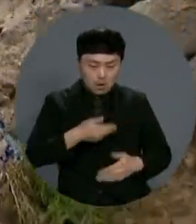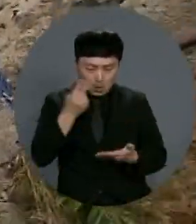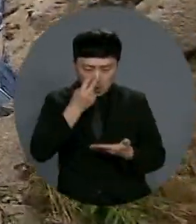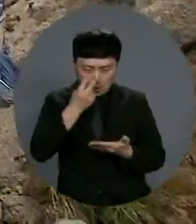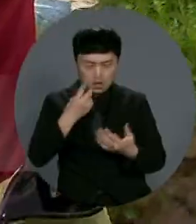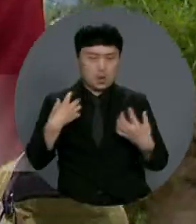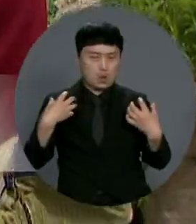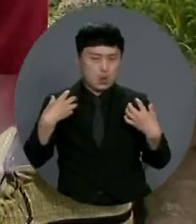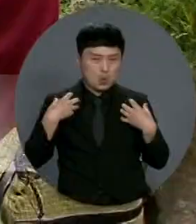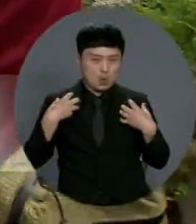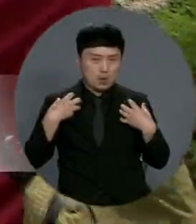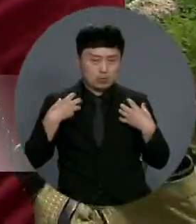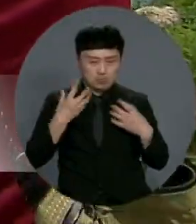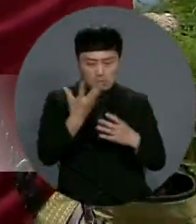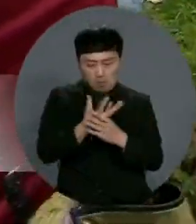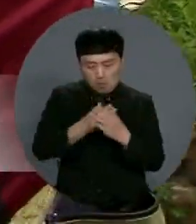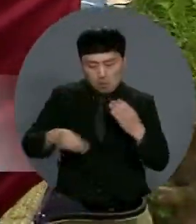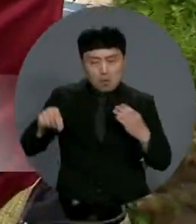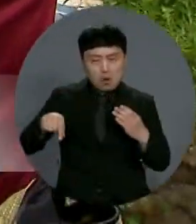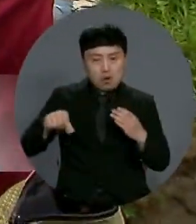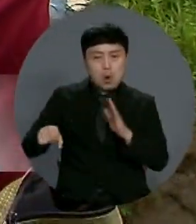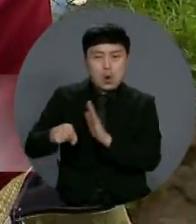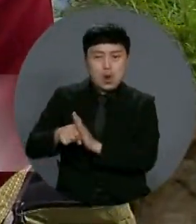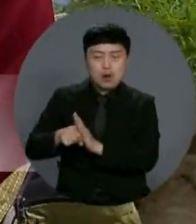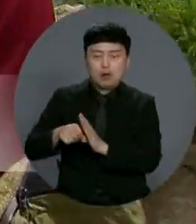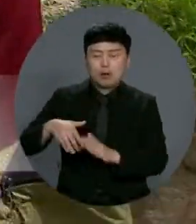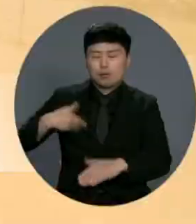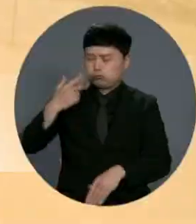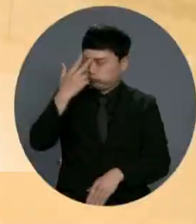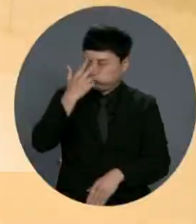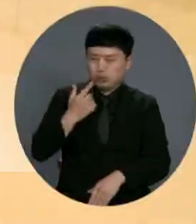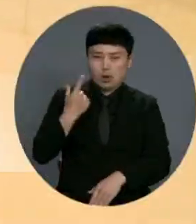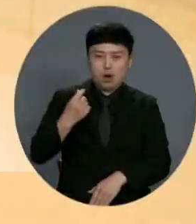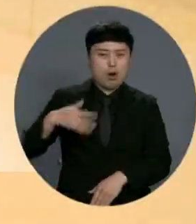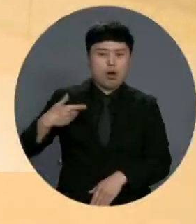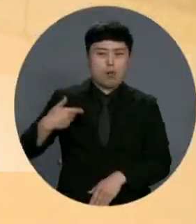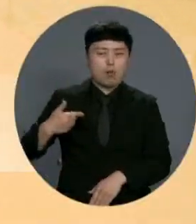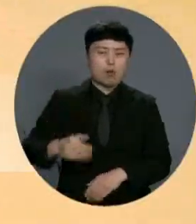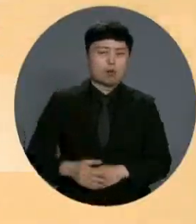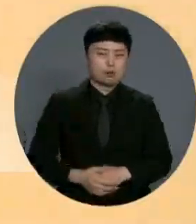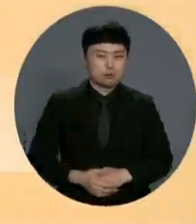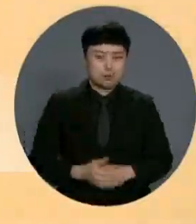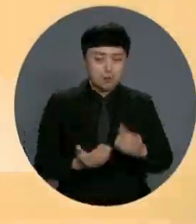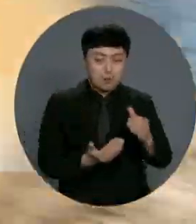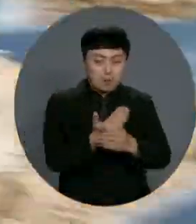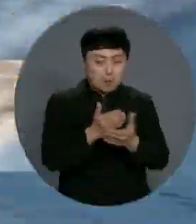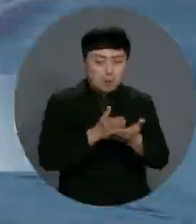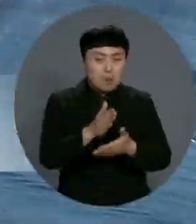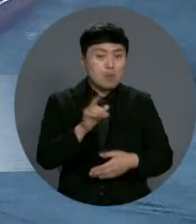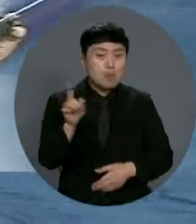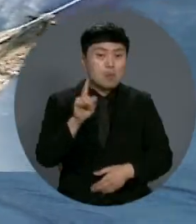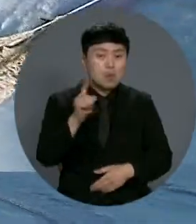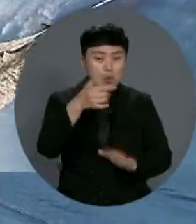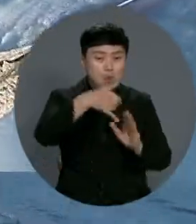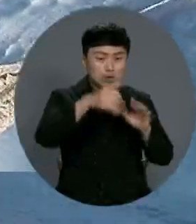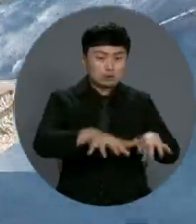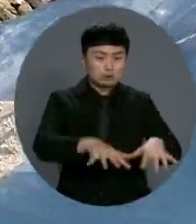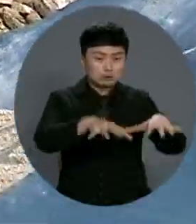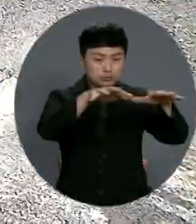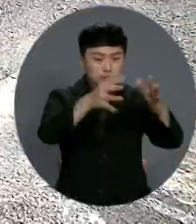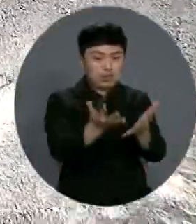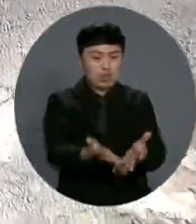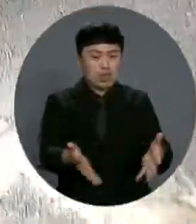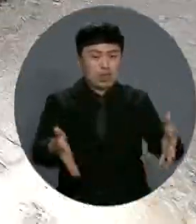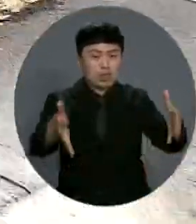검토한 영주시 모두 우수관료가 막힌 사실 자체를 몰랐습니다 살림제의 전문가는 공사장에서 넘치는 물을 한